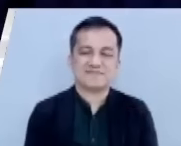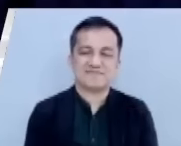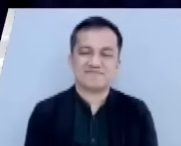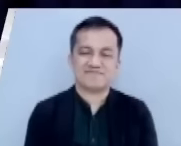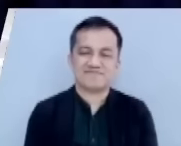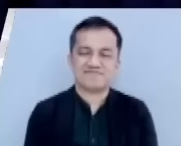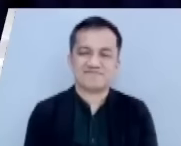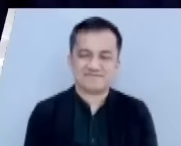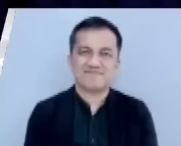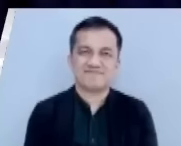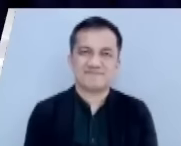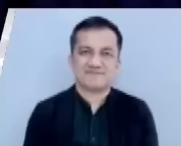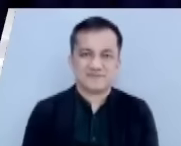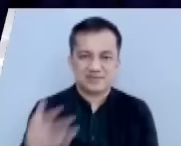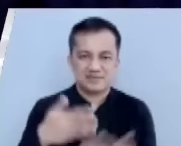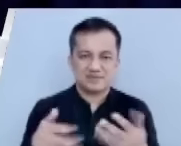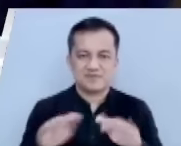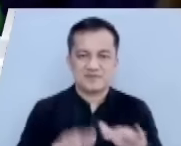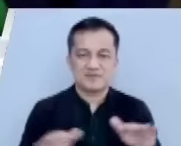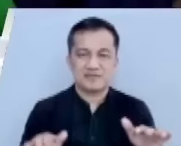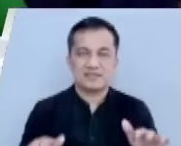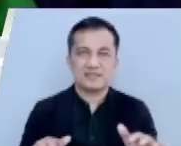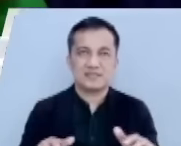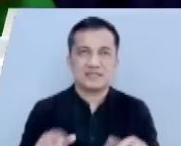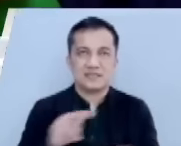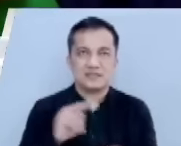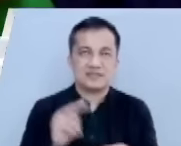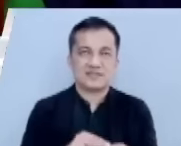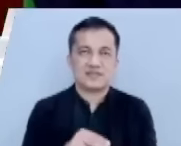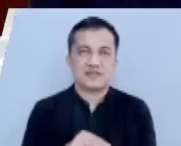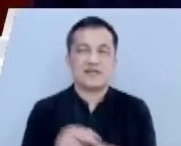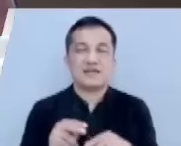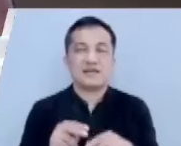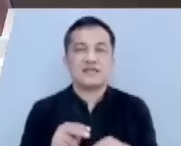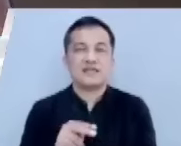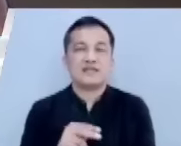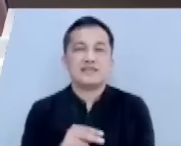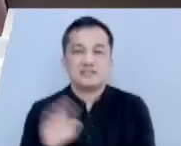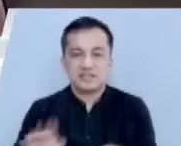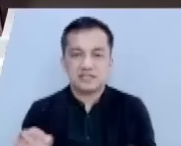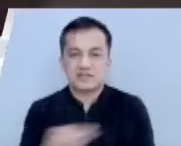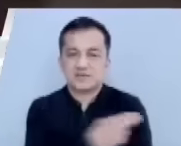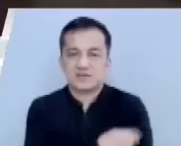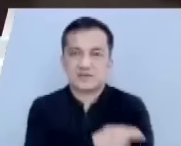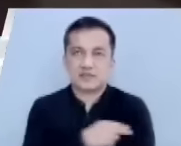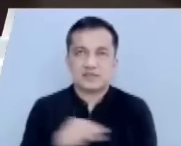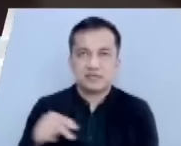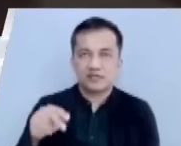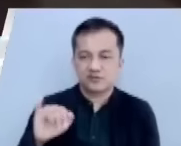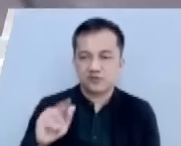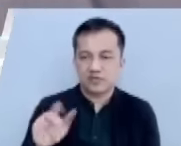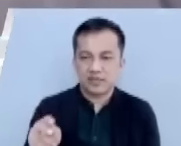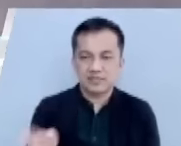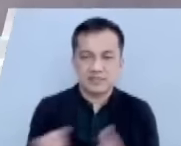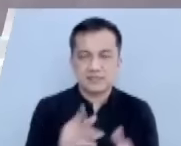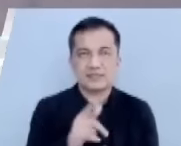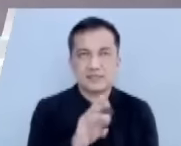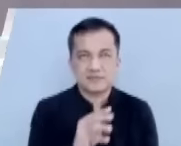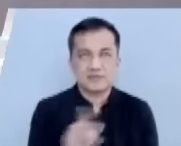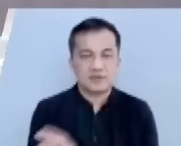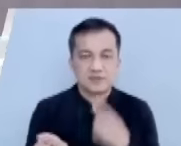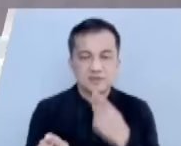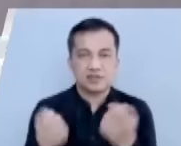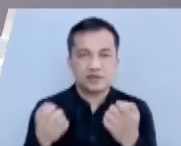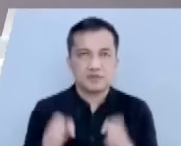Nakipag-bonding sa mga bata sa National Children's Hospital ang Sparkle artist na sina Shuvia Trata and Kim Perez. Sa Art Gap event, katuwang ang